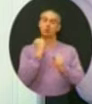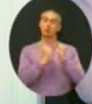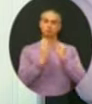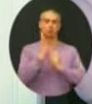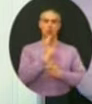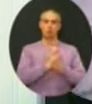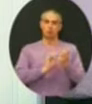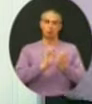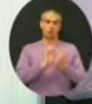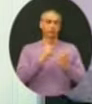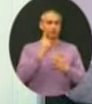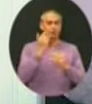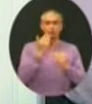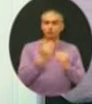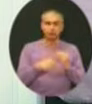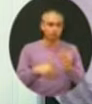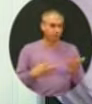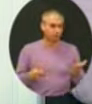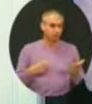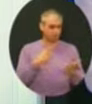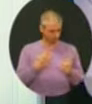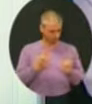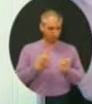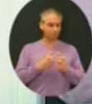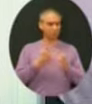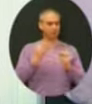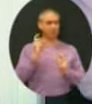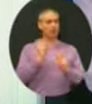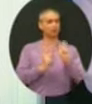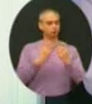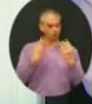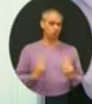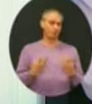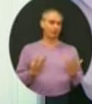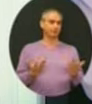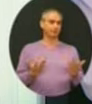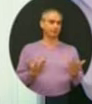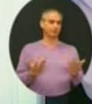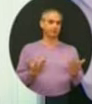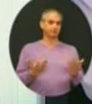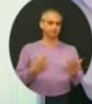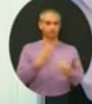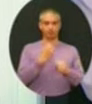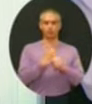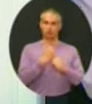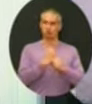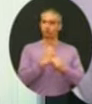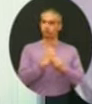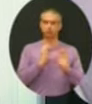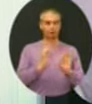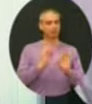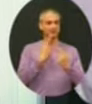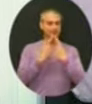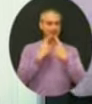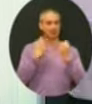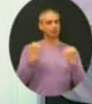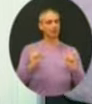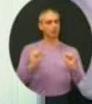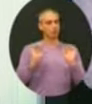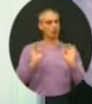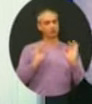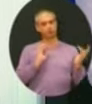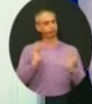מורכבת. אבל בסופו של דבר, מדובר במפלגה עם אנשים טובים, שמקיימת שיח דמוקרטי